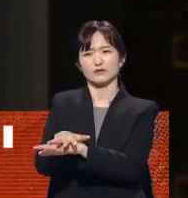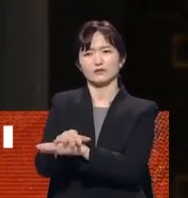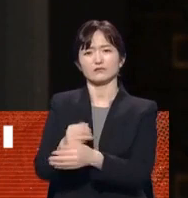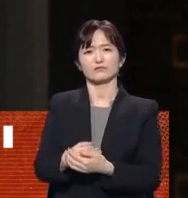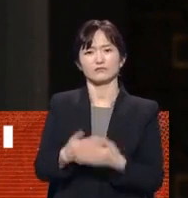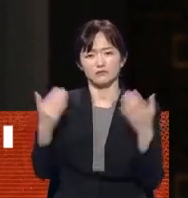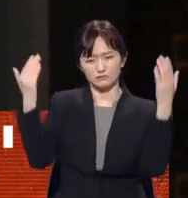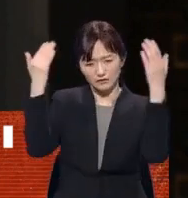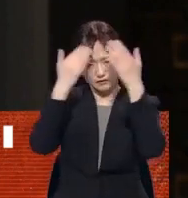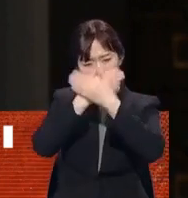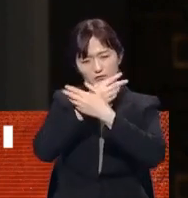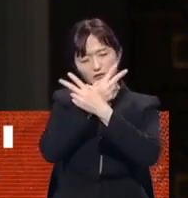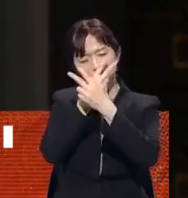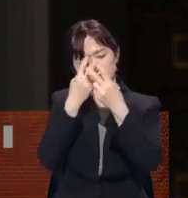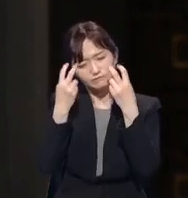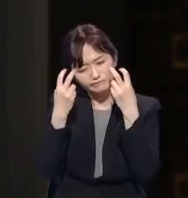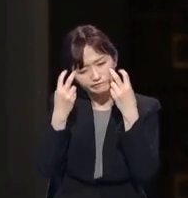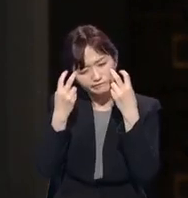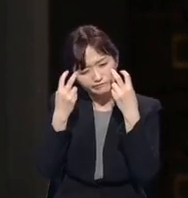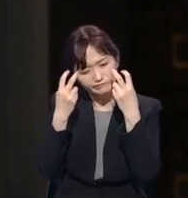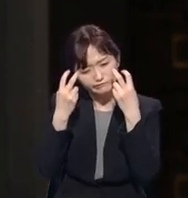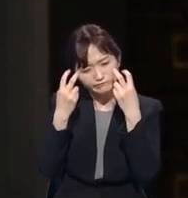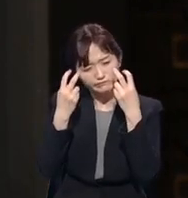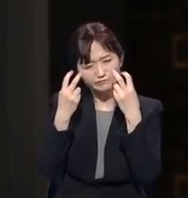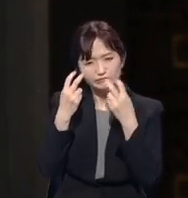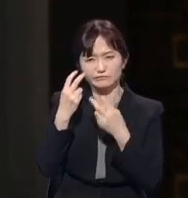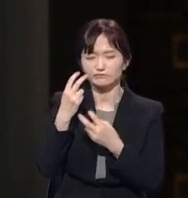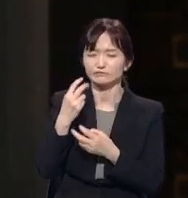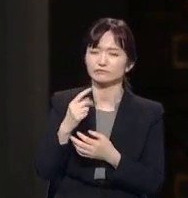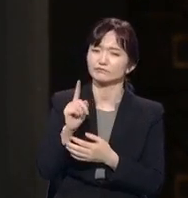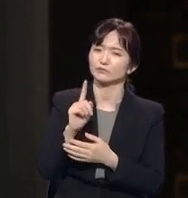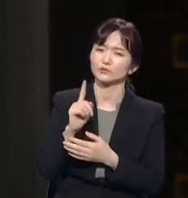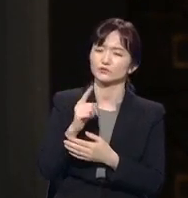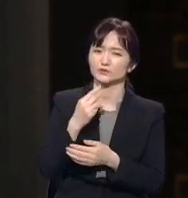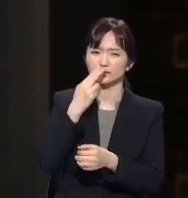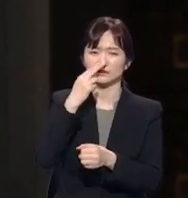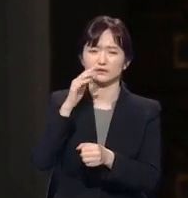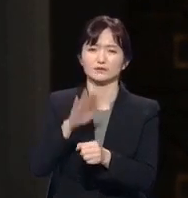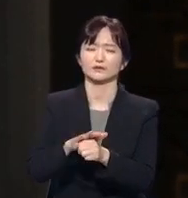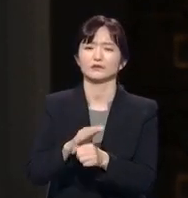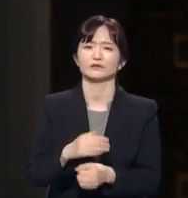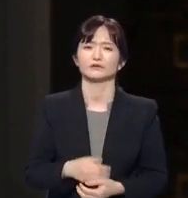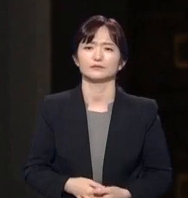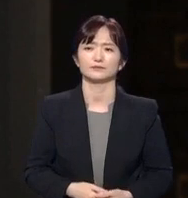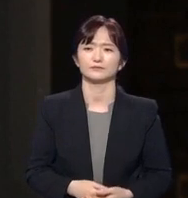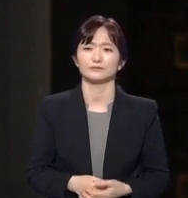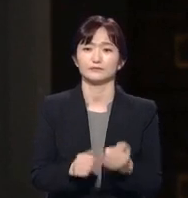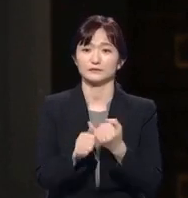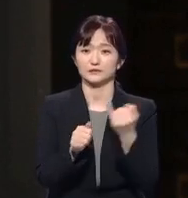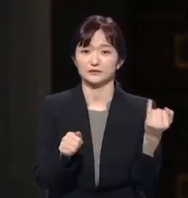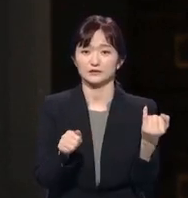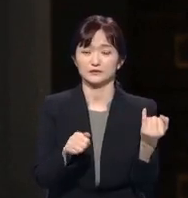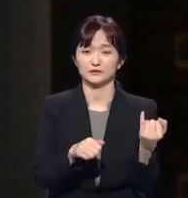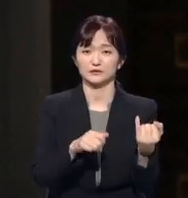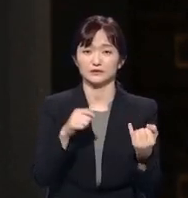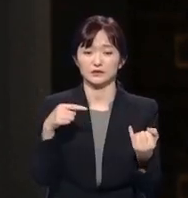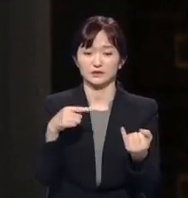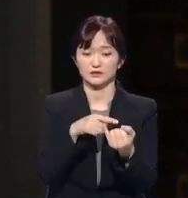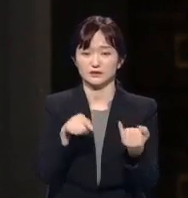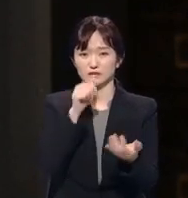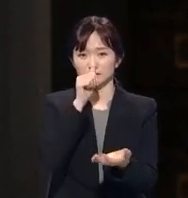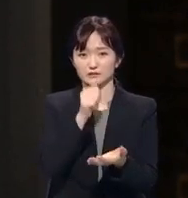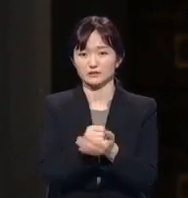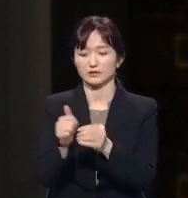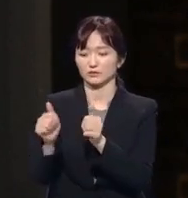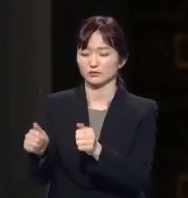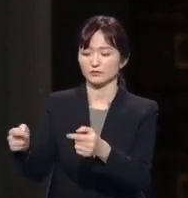밤에 잠이 제대로 왔을까요 참 기가 차더라고요 자 아무튼 그렇게 해서 안에 살해 혐의로 법정에 섰습니다